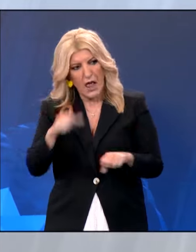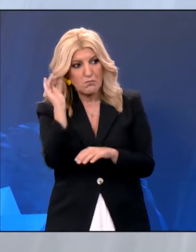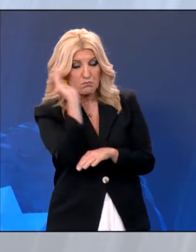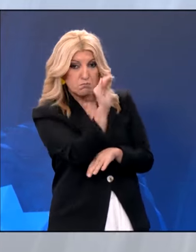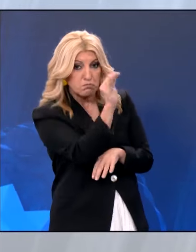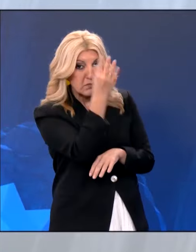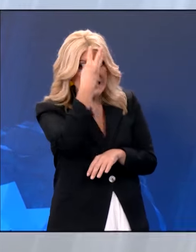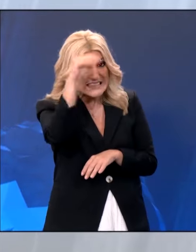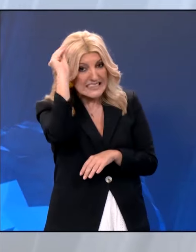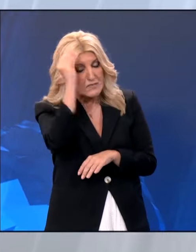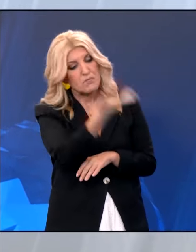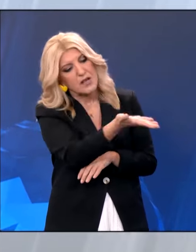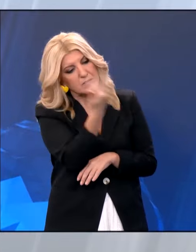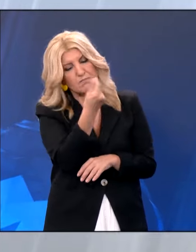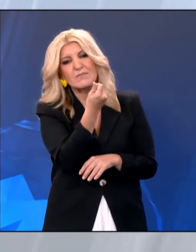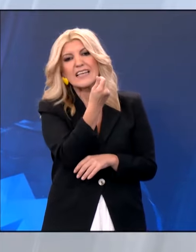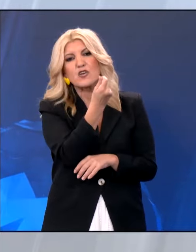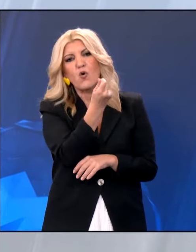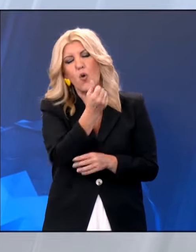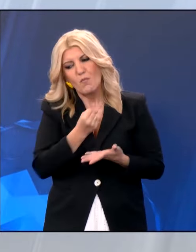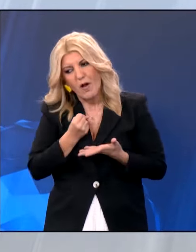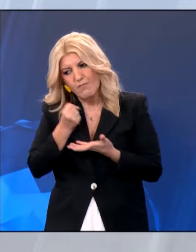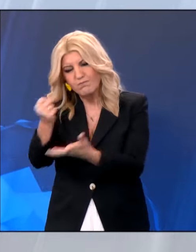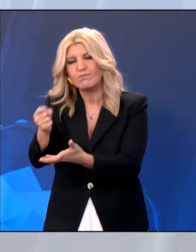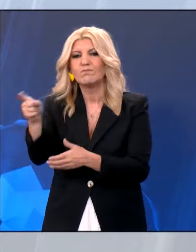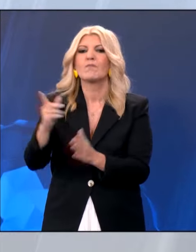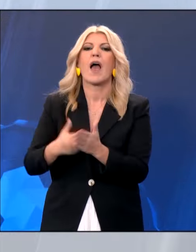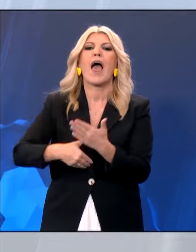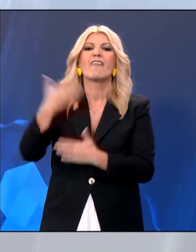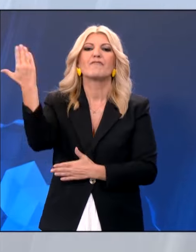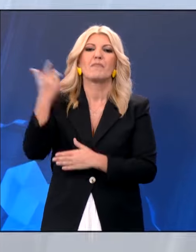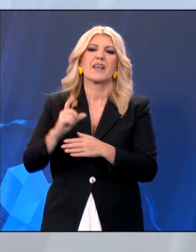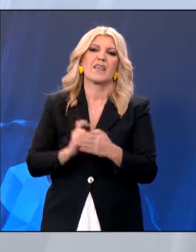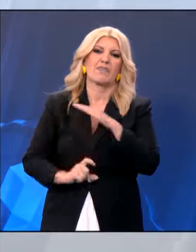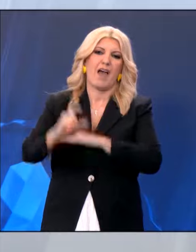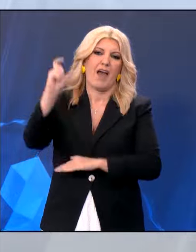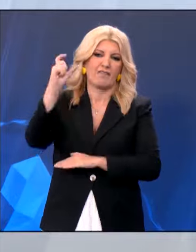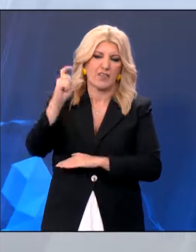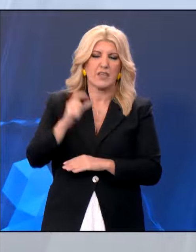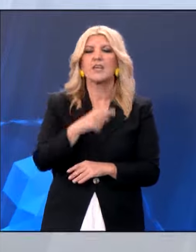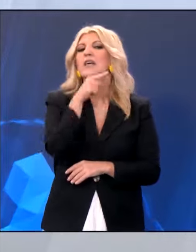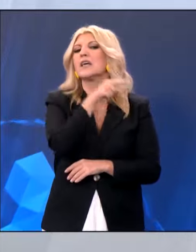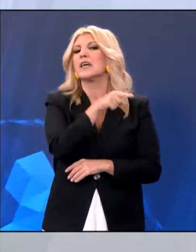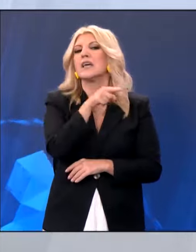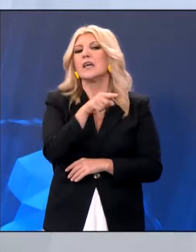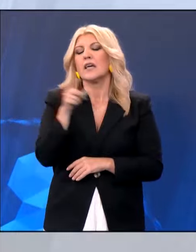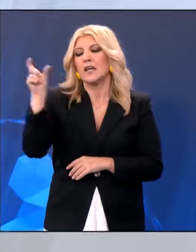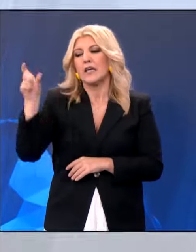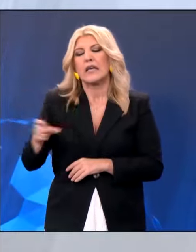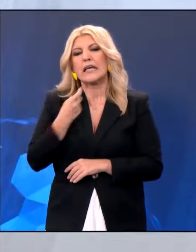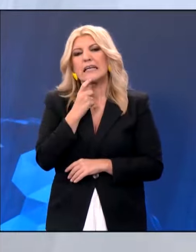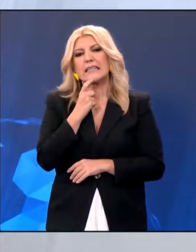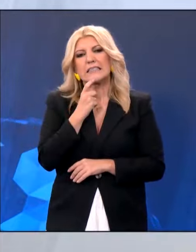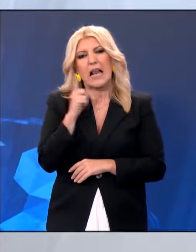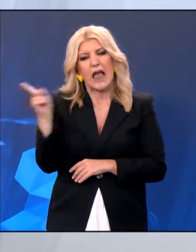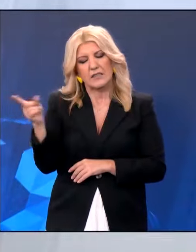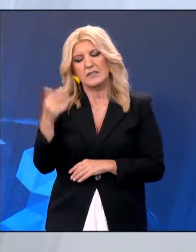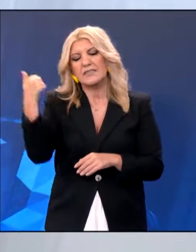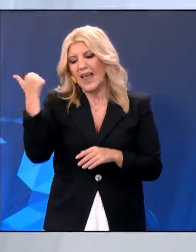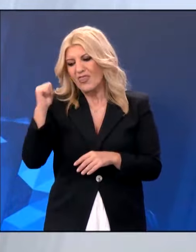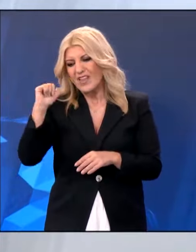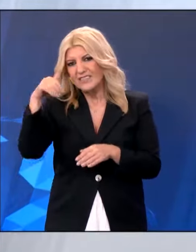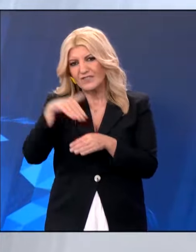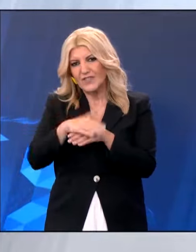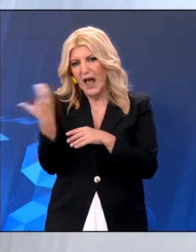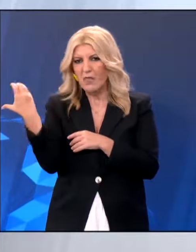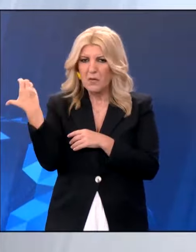κύκλων μίλησε για χυδαιότητα και εσωκομματικά παιχνίδια της ηγεσίας με την αγωνία των εργαζομένων. Ο κύριος Κασελάκης επανήλθε και σε μεταμεσονύχτια ανάρτησή του